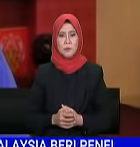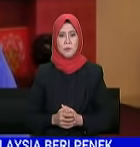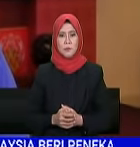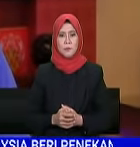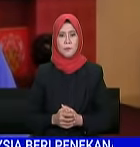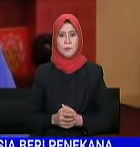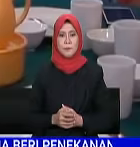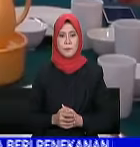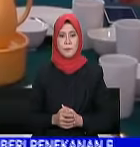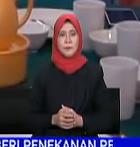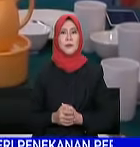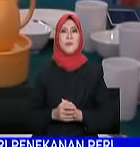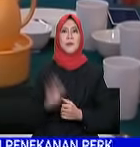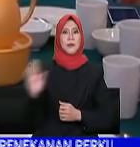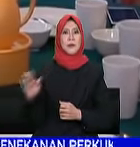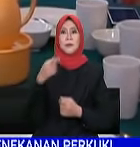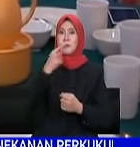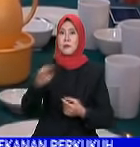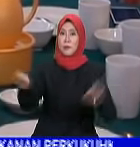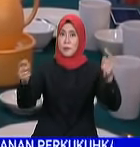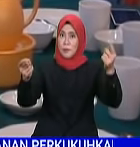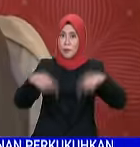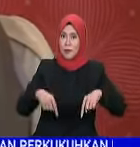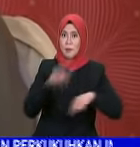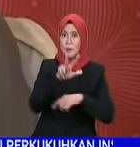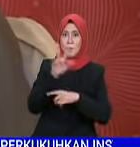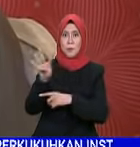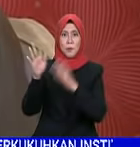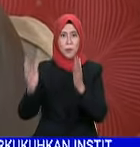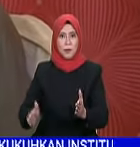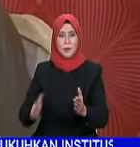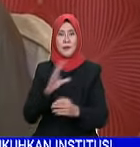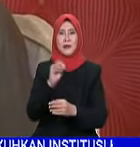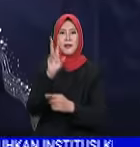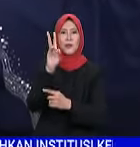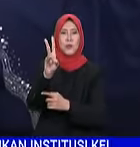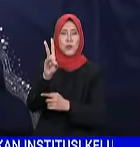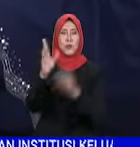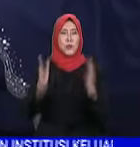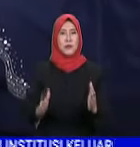subah. Majlis berkenaan dihadiri 34 orang tuai rumah dan 7 ketua